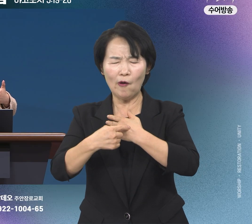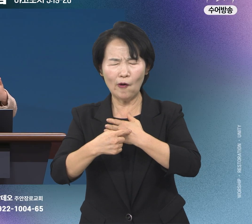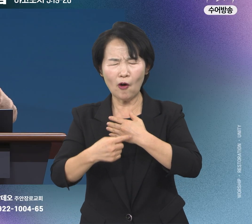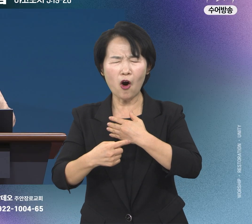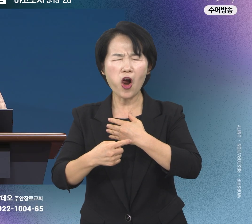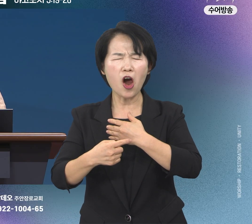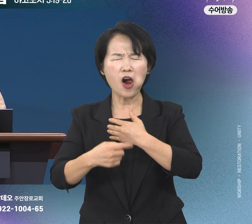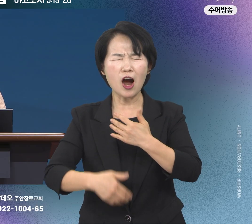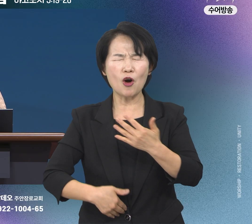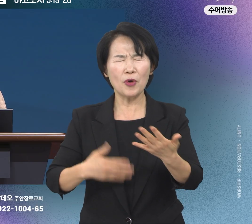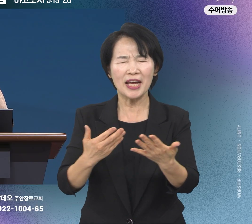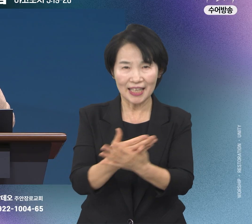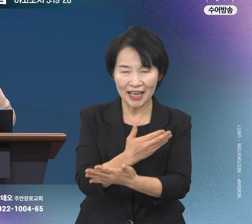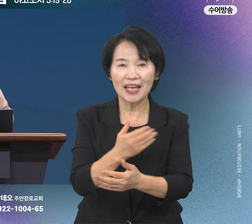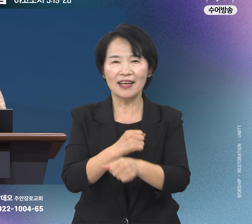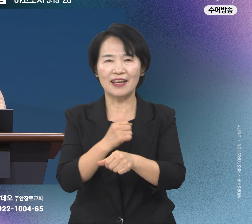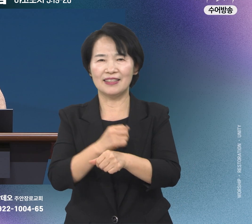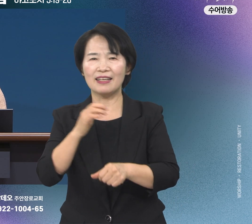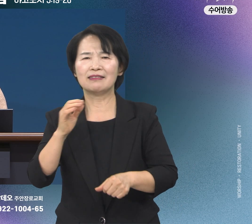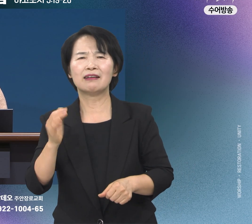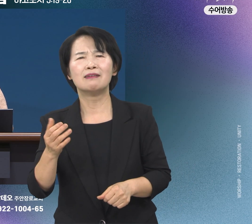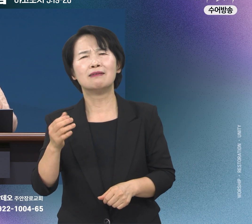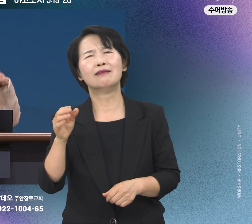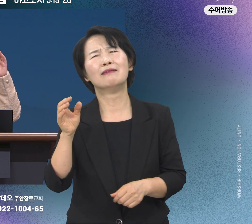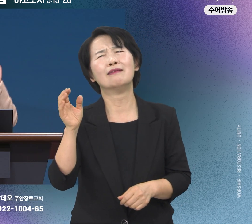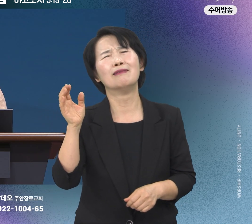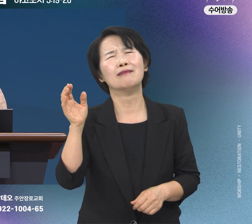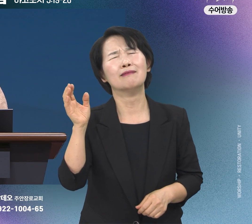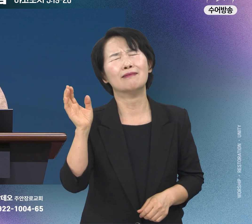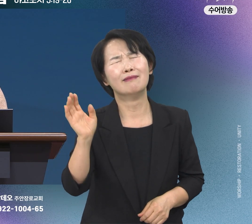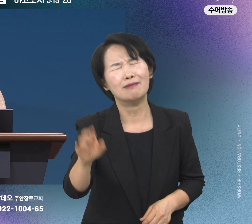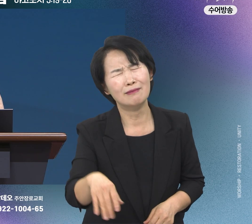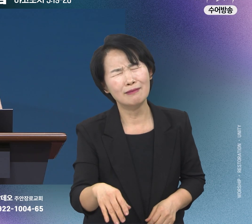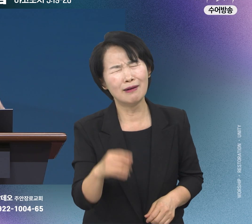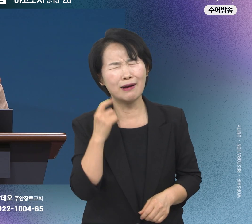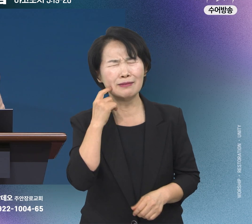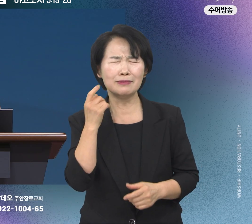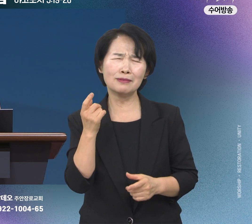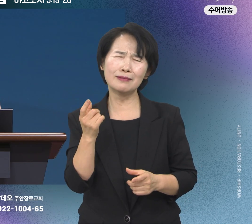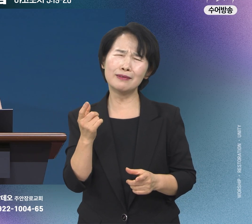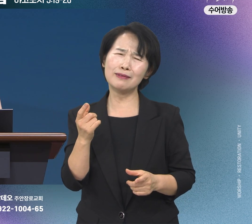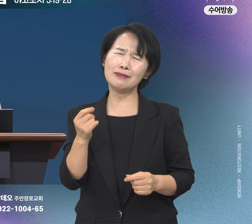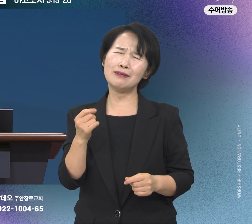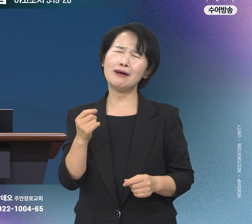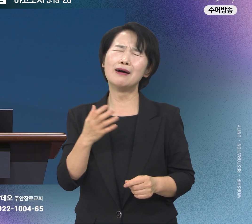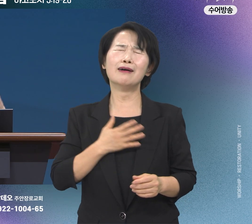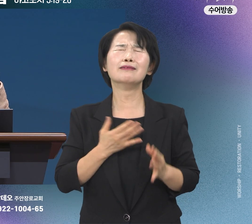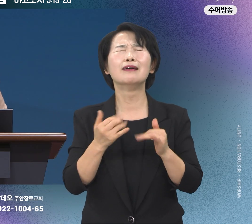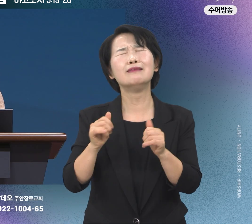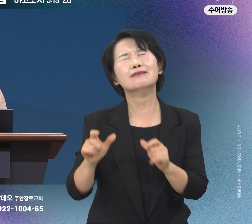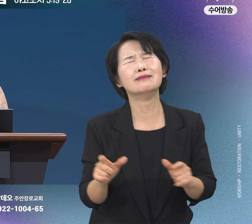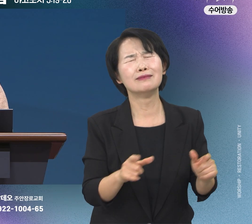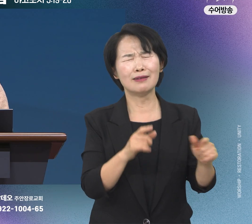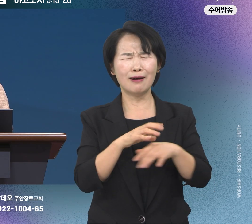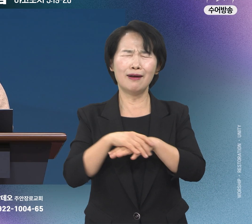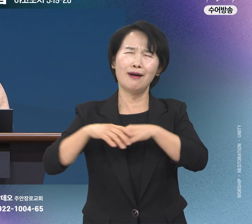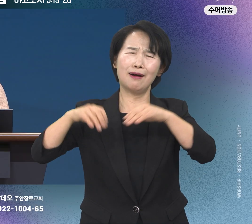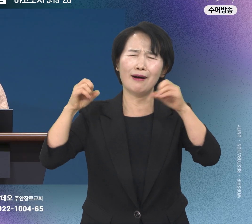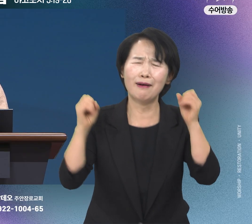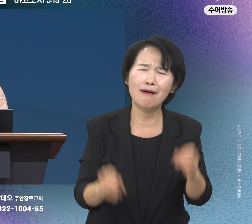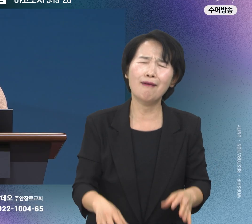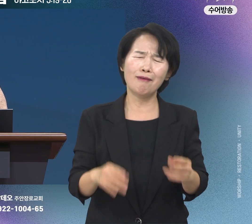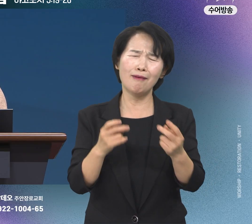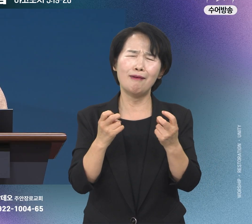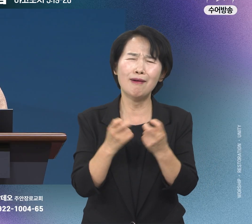그 반증하는 간사님을 불러서 연기를 했습니다. 신천지는 가짜인 것 같아요. 제 인생 어떡하죠? 저 진짜 어떻게 하면